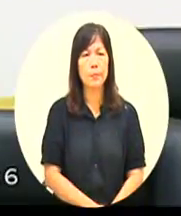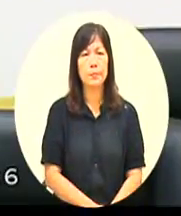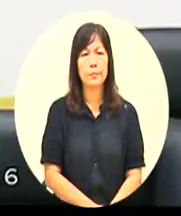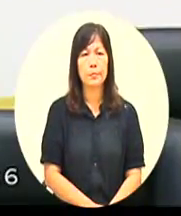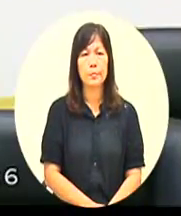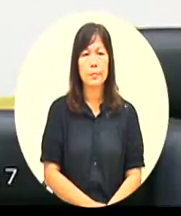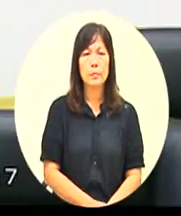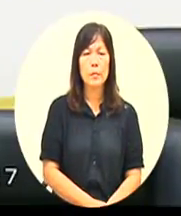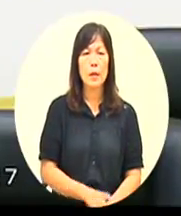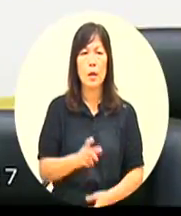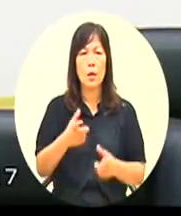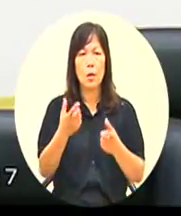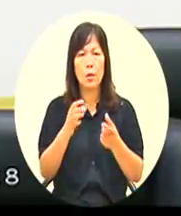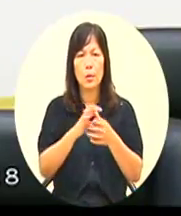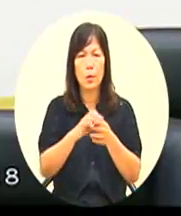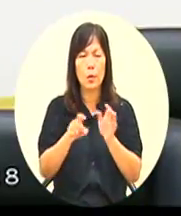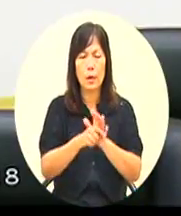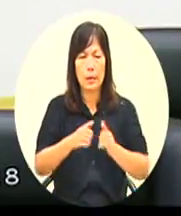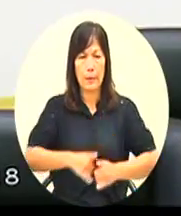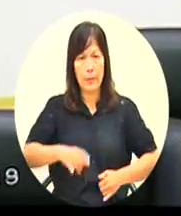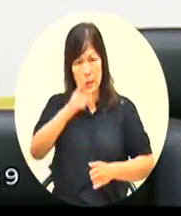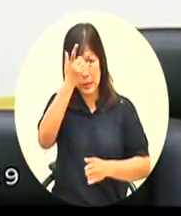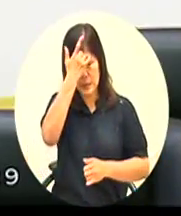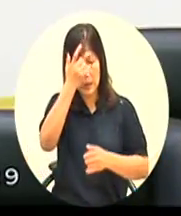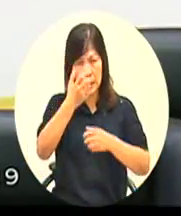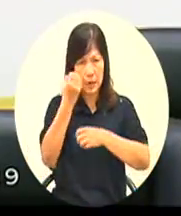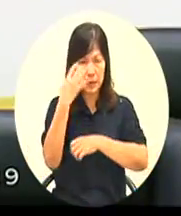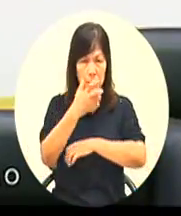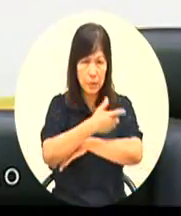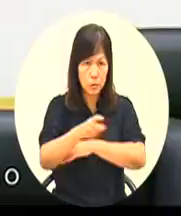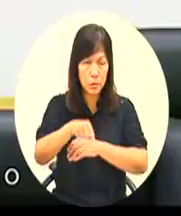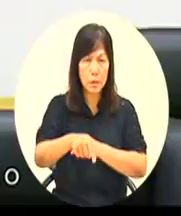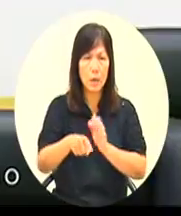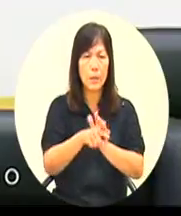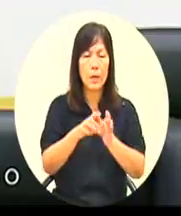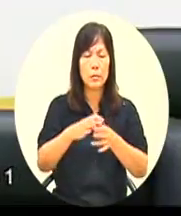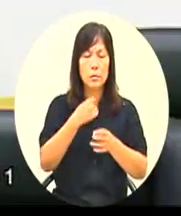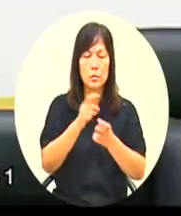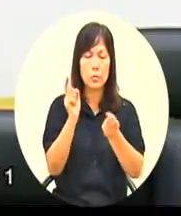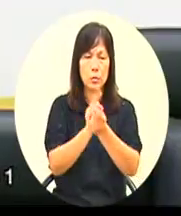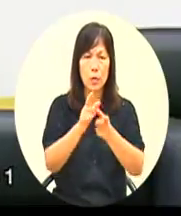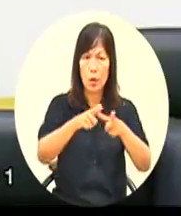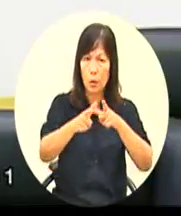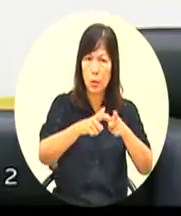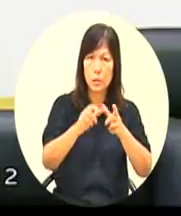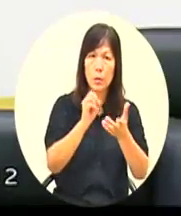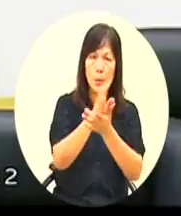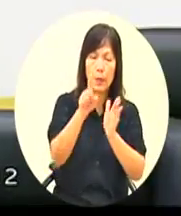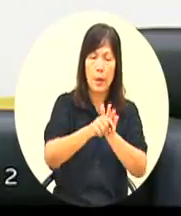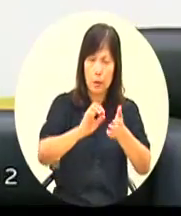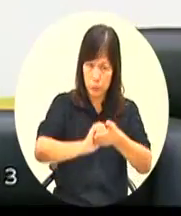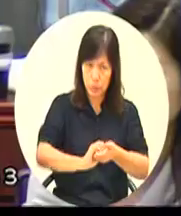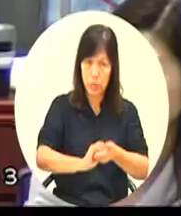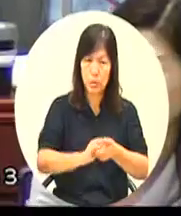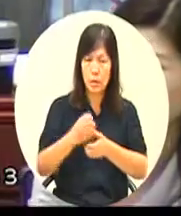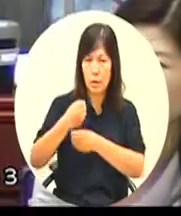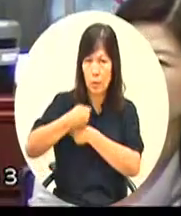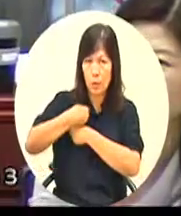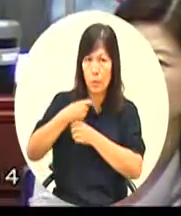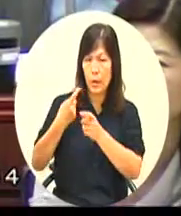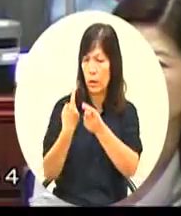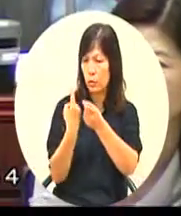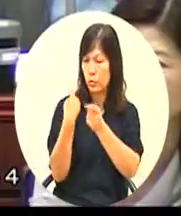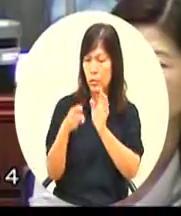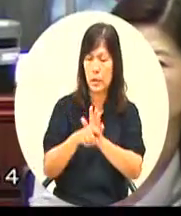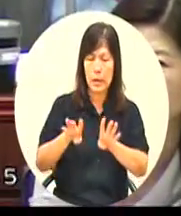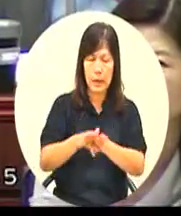有关于明德新村的部分跟议员报告，明德新村的左营眷村文化园区的核定，这个国防部已经在去年的年底